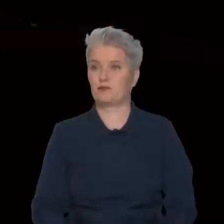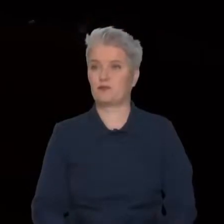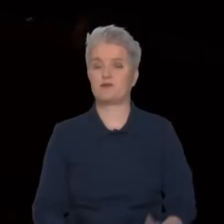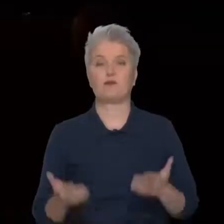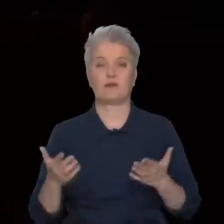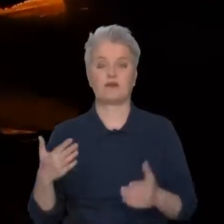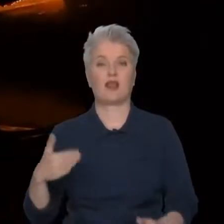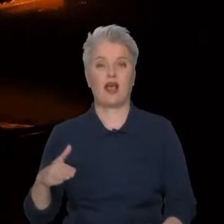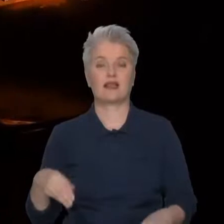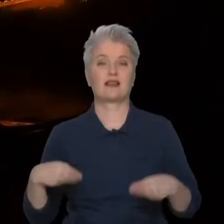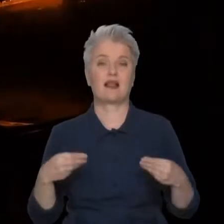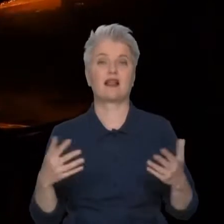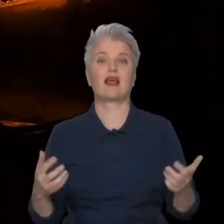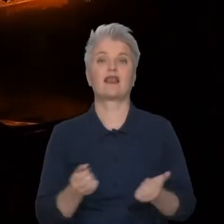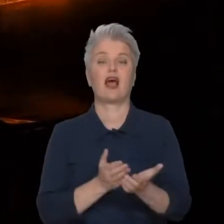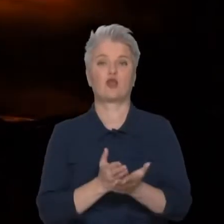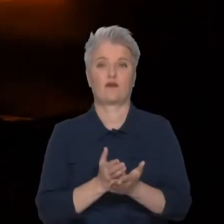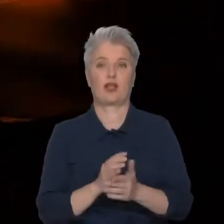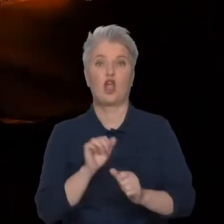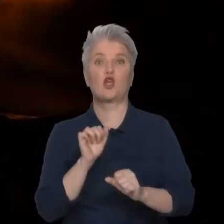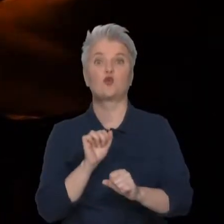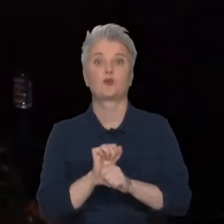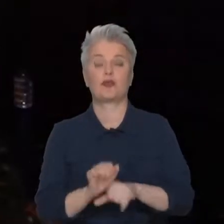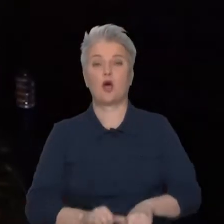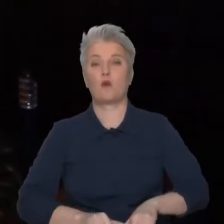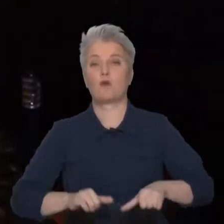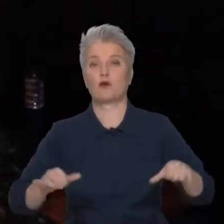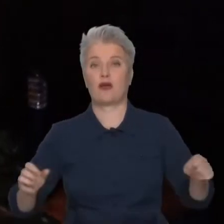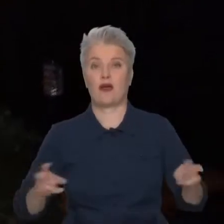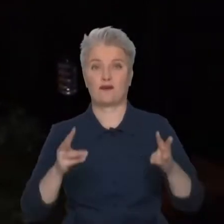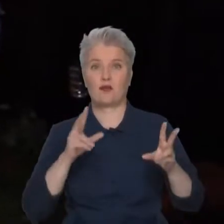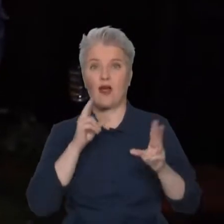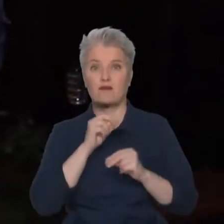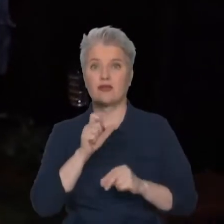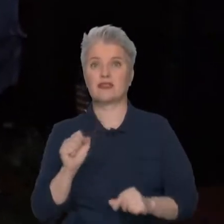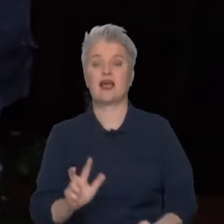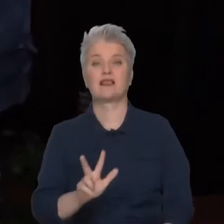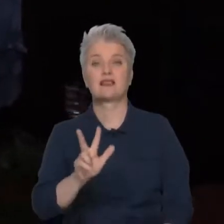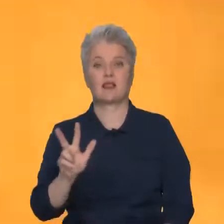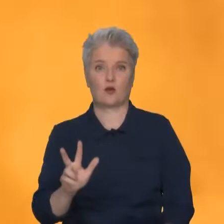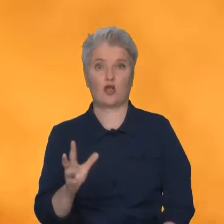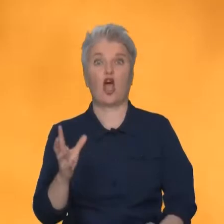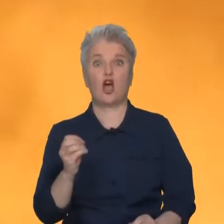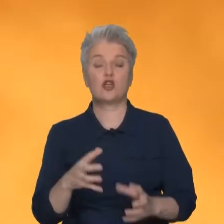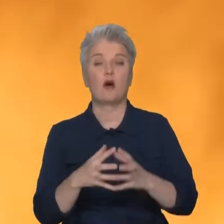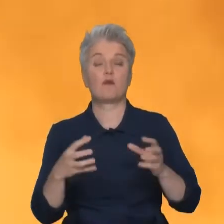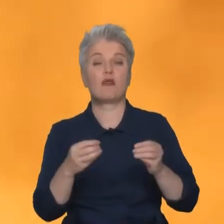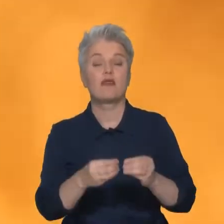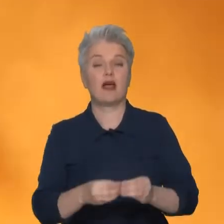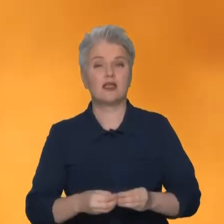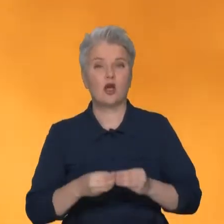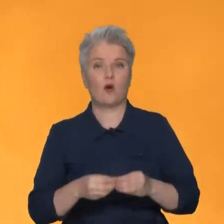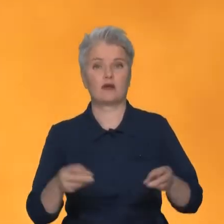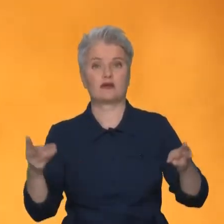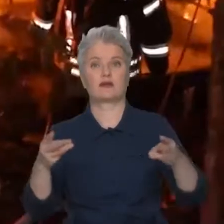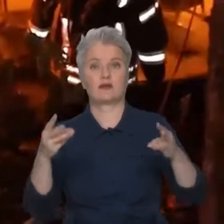Ці кадри Суспільному надали рятувальники. Зупинити поширення вогню їм вдалося за 3 години. Ще понад 10 годин вони